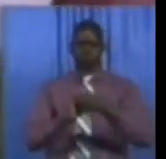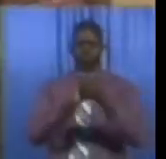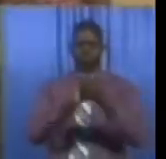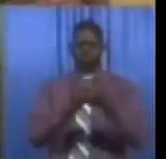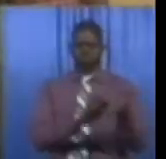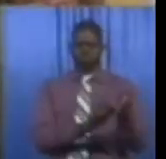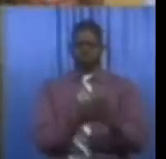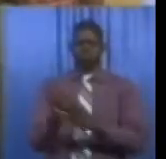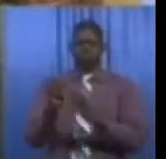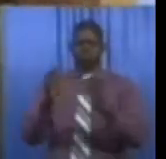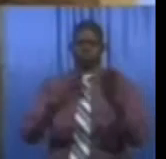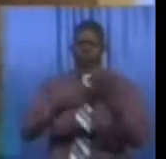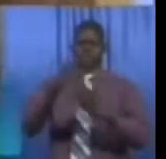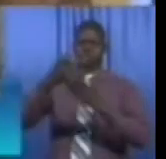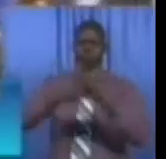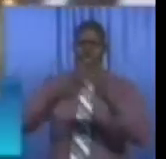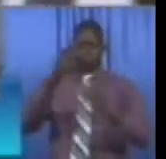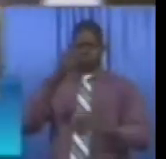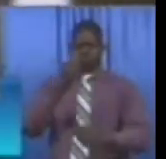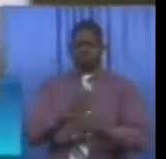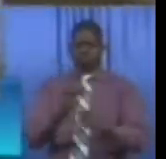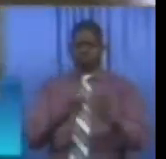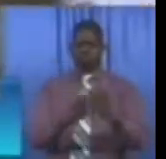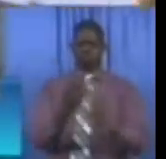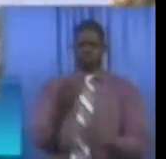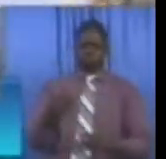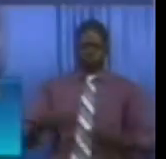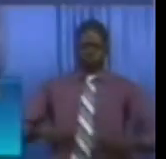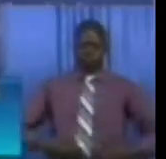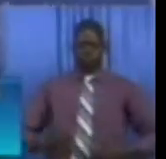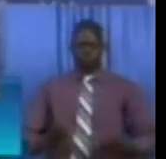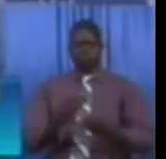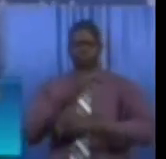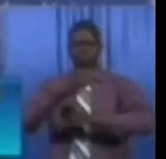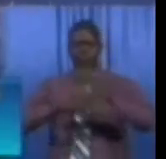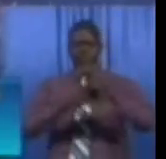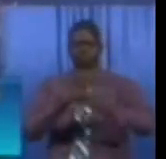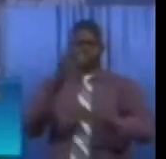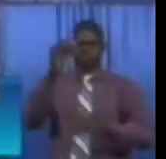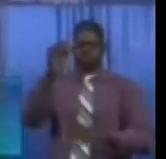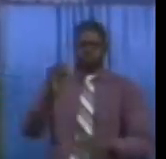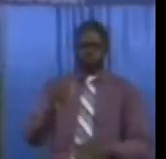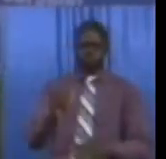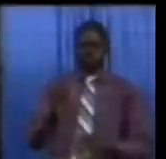s'inscrit dans le cadre du mandat 2014 de la jeune chambre internationale Ouaga Elite.